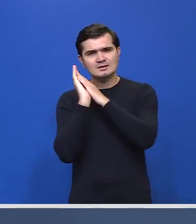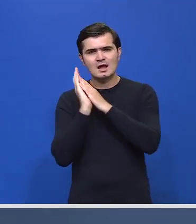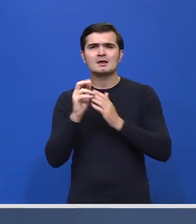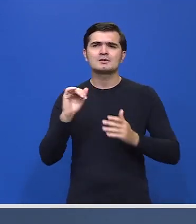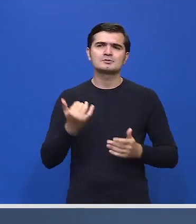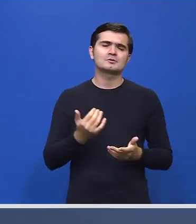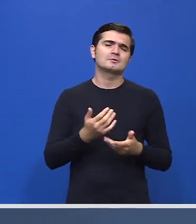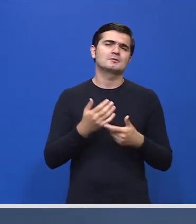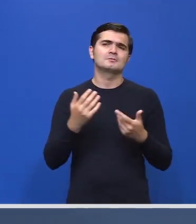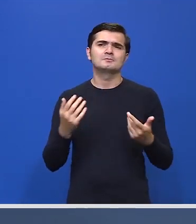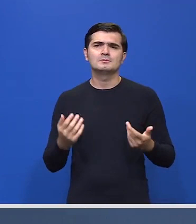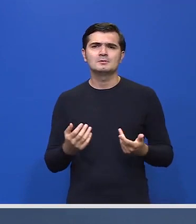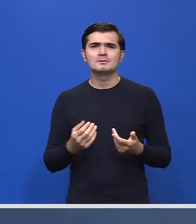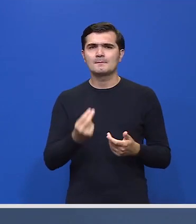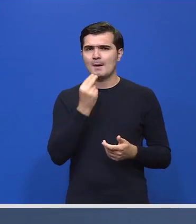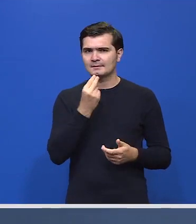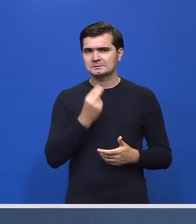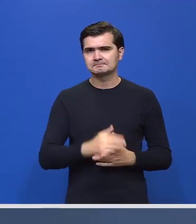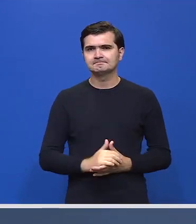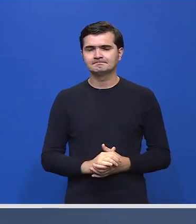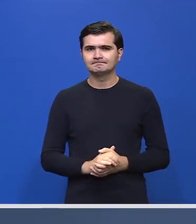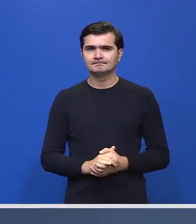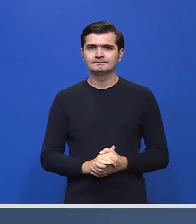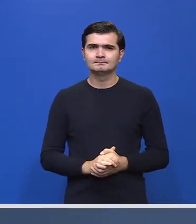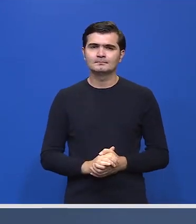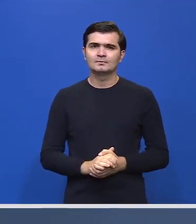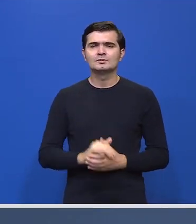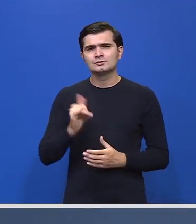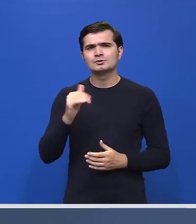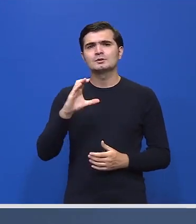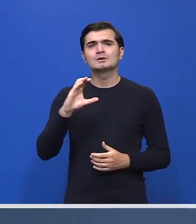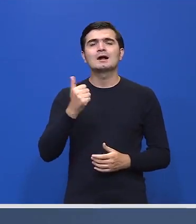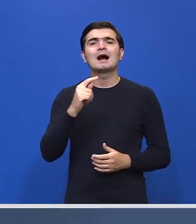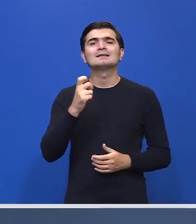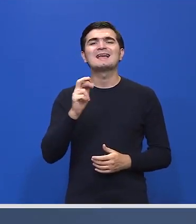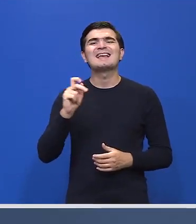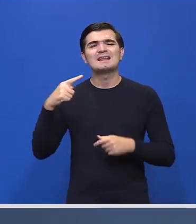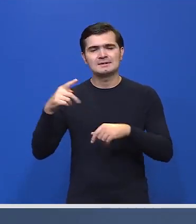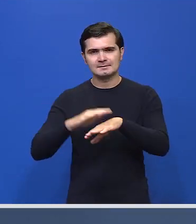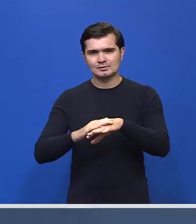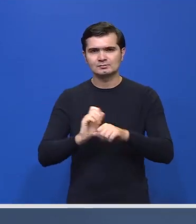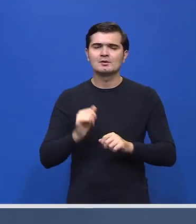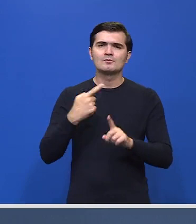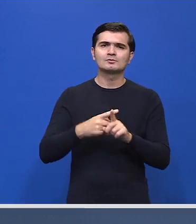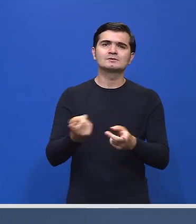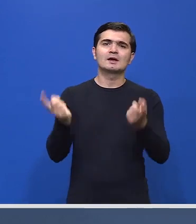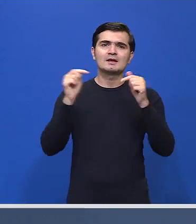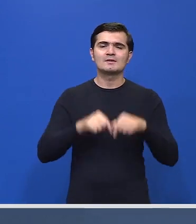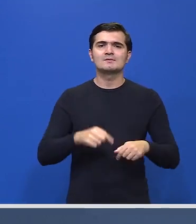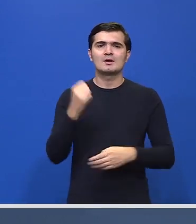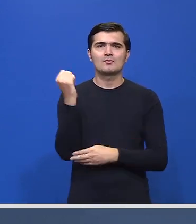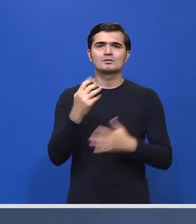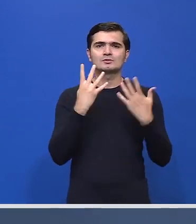și masă și catering, mă scuzați, și revenirea la cota de 9%.